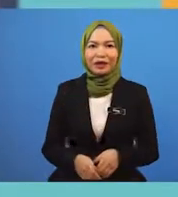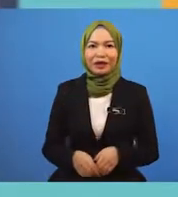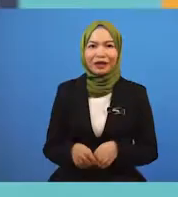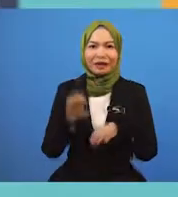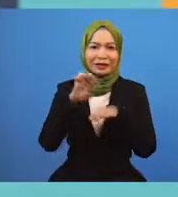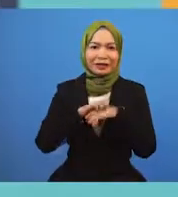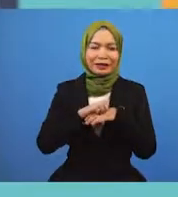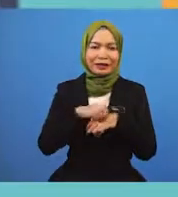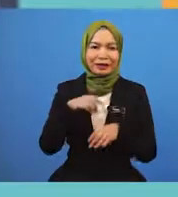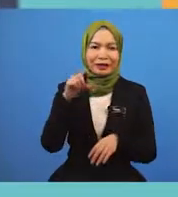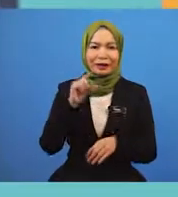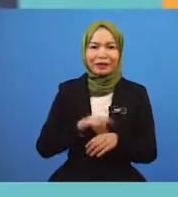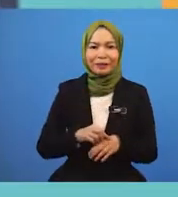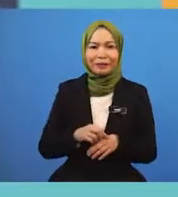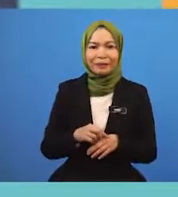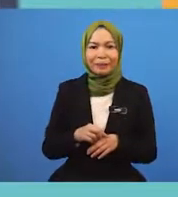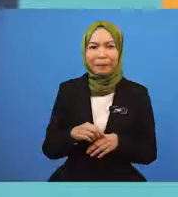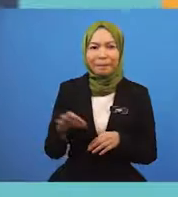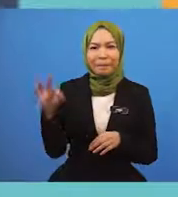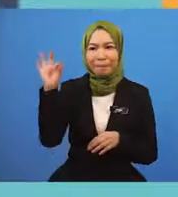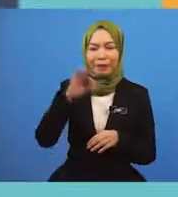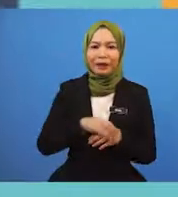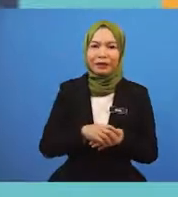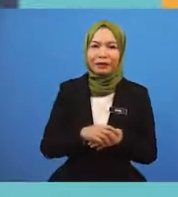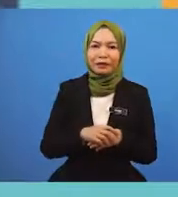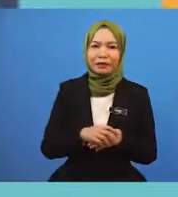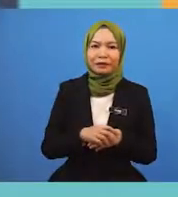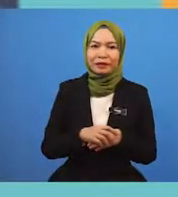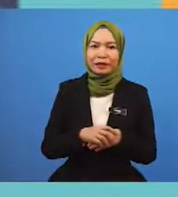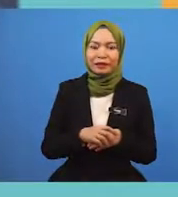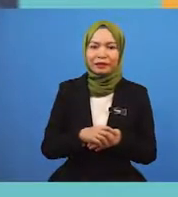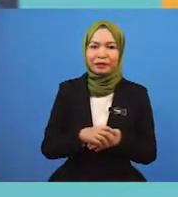penetralan. Ya. Yeah. Tapi kenapa rasa panas pula ni?